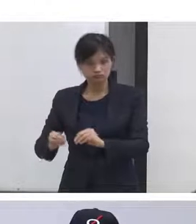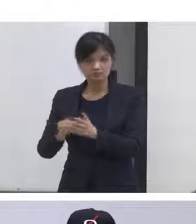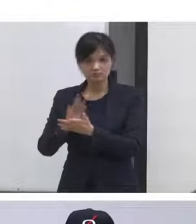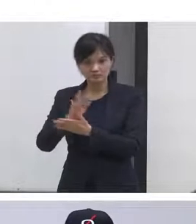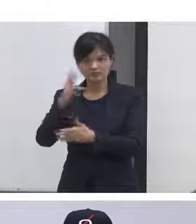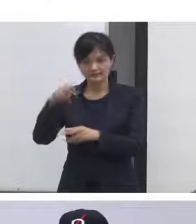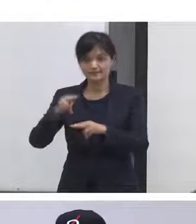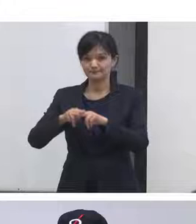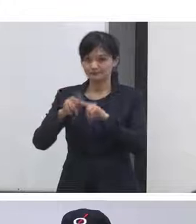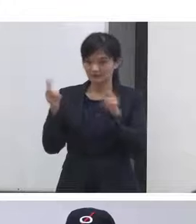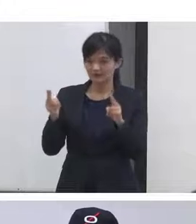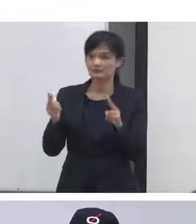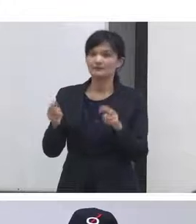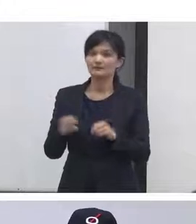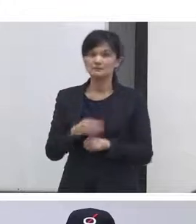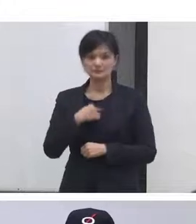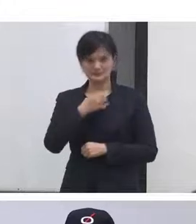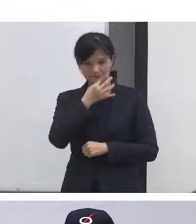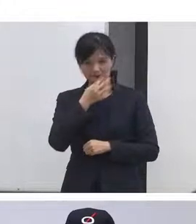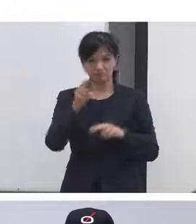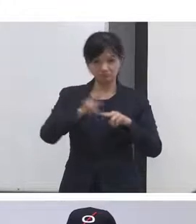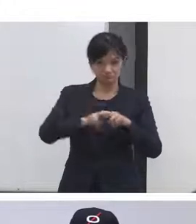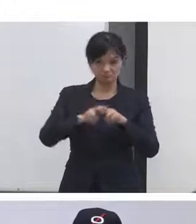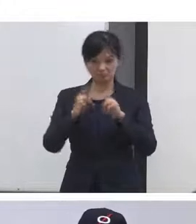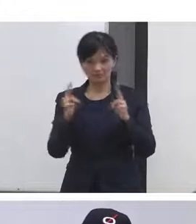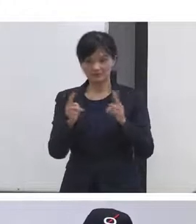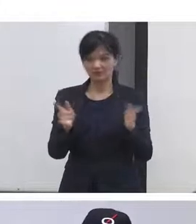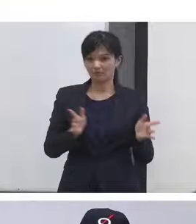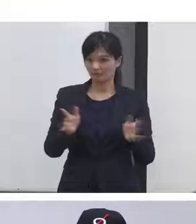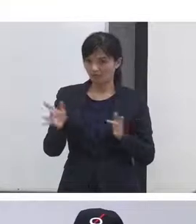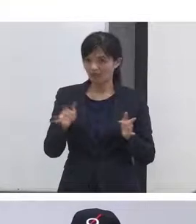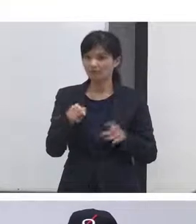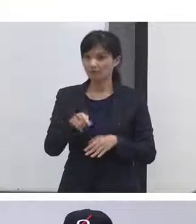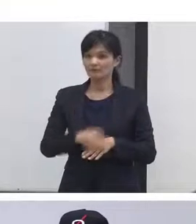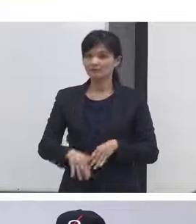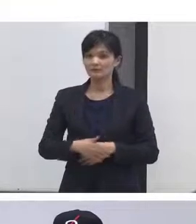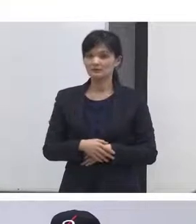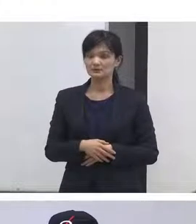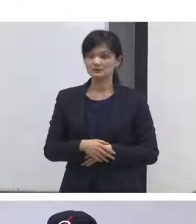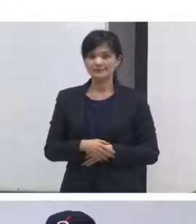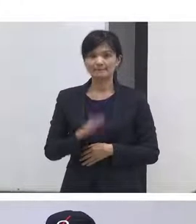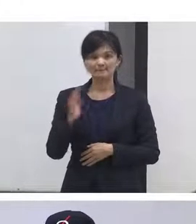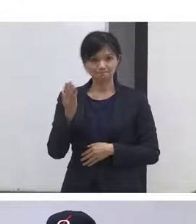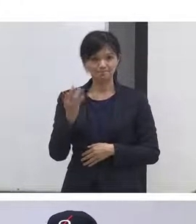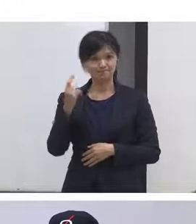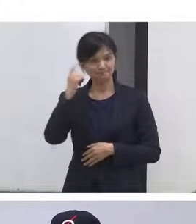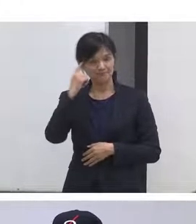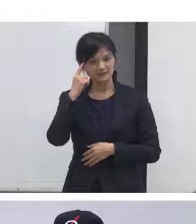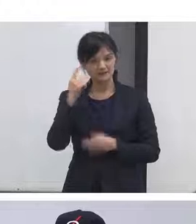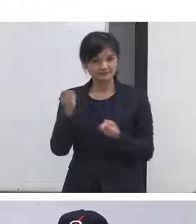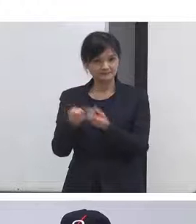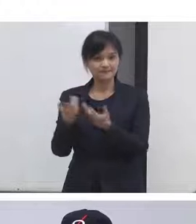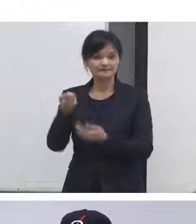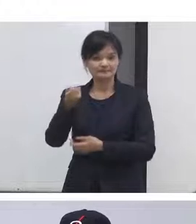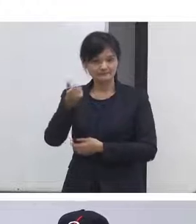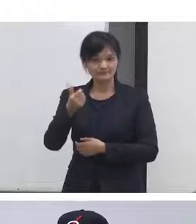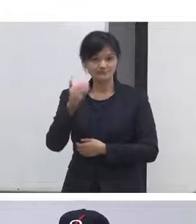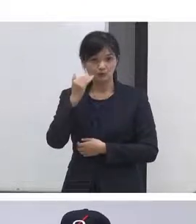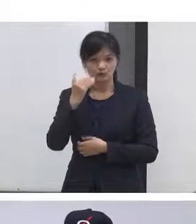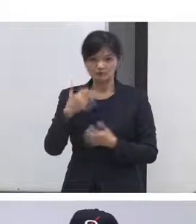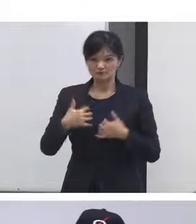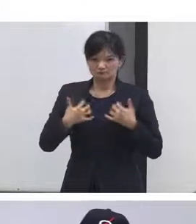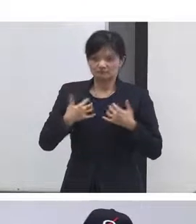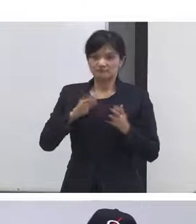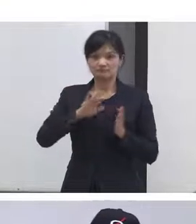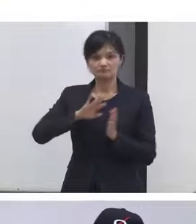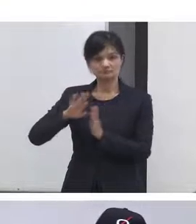会在开放与不开放之间产生一些挣扎，但其实它某些程度上都是很小的案例。我们如果在情绪以外的地